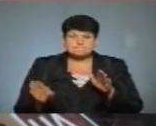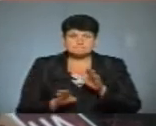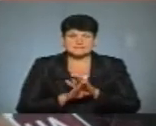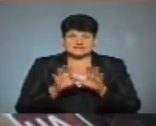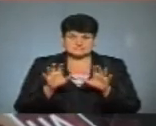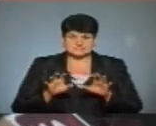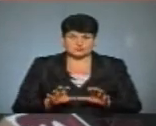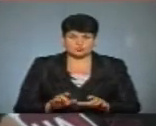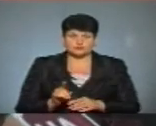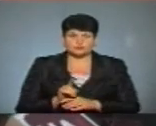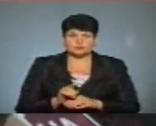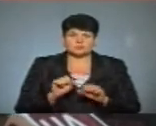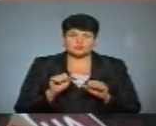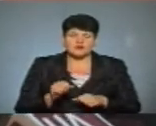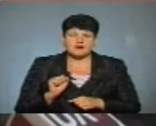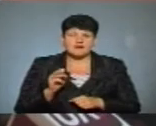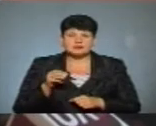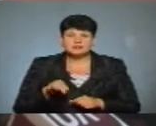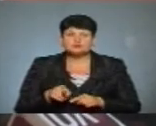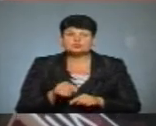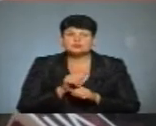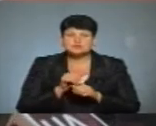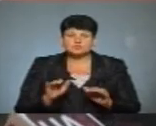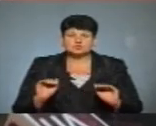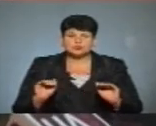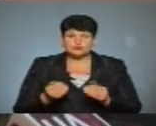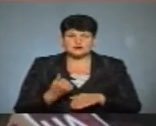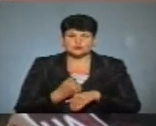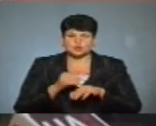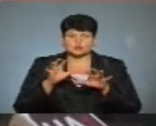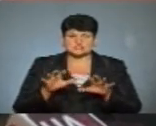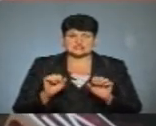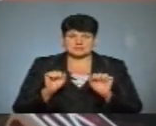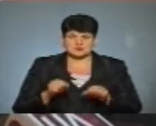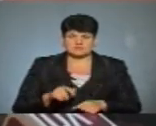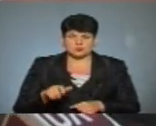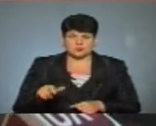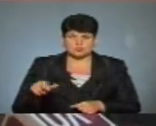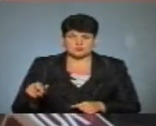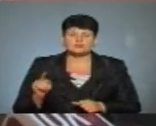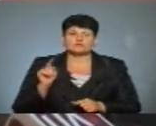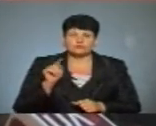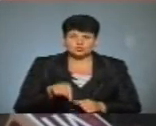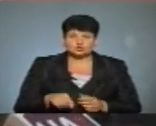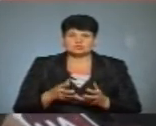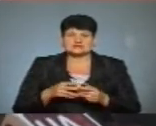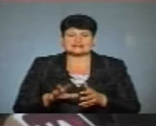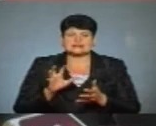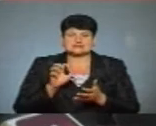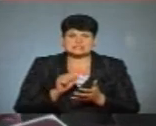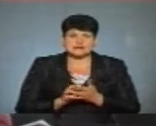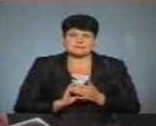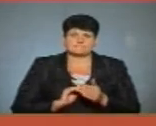підзаконним нормативно-правовим актом, а тому не може обмежувати конституційні права громадян, в тому числі і на заняття